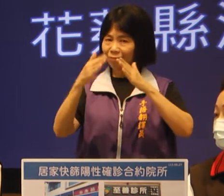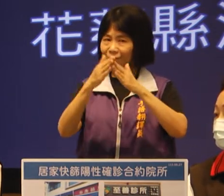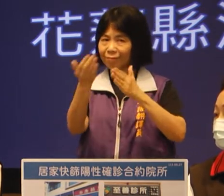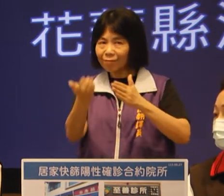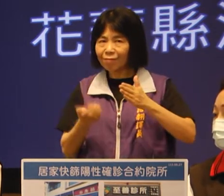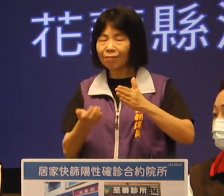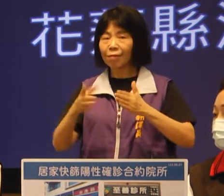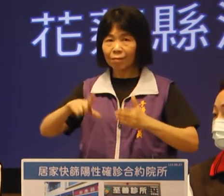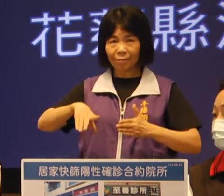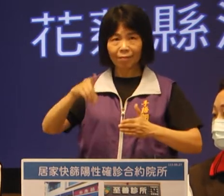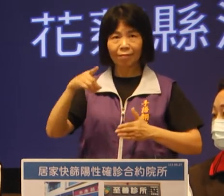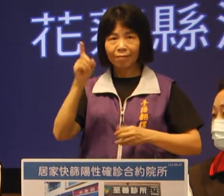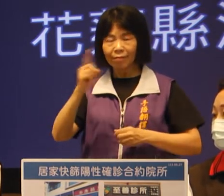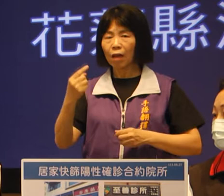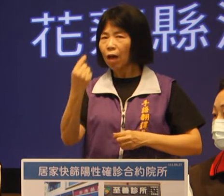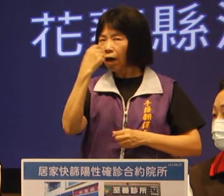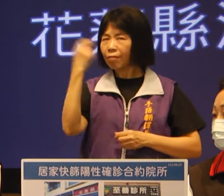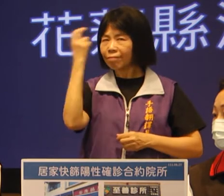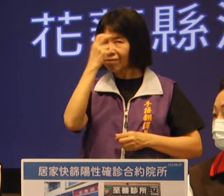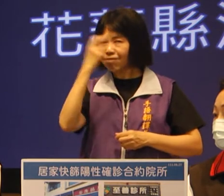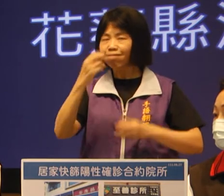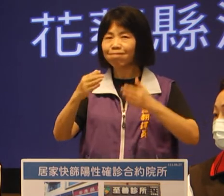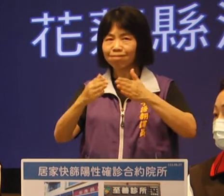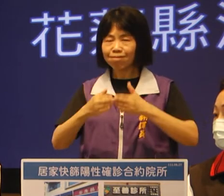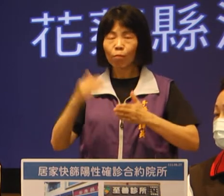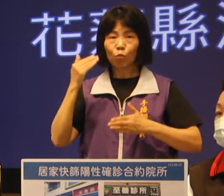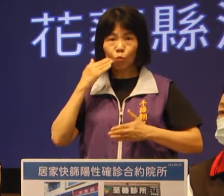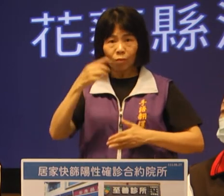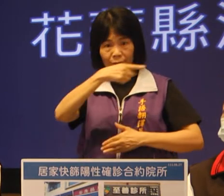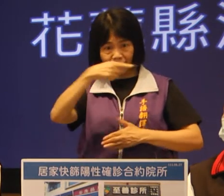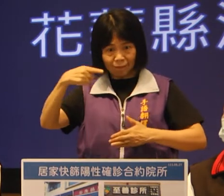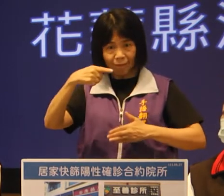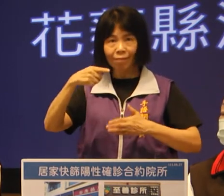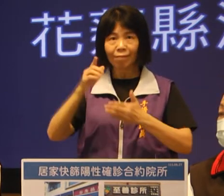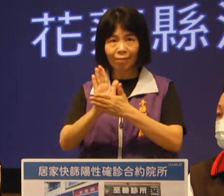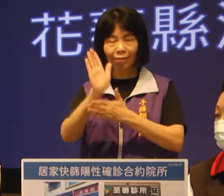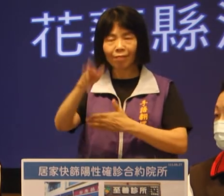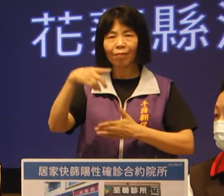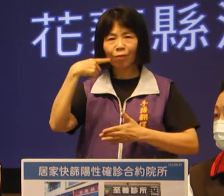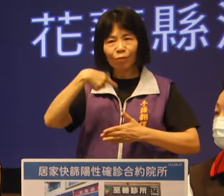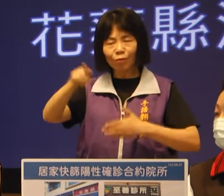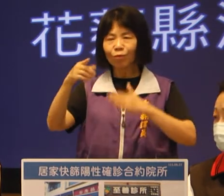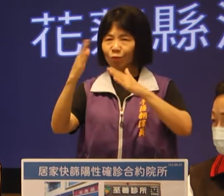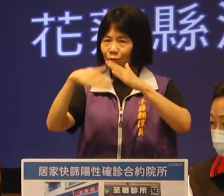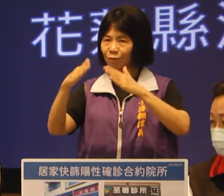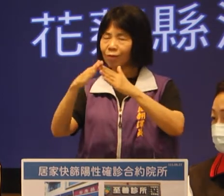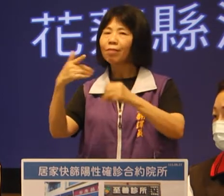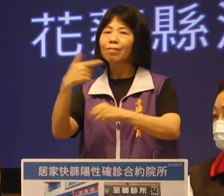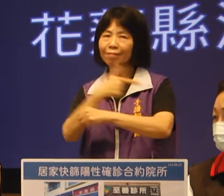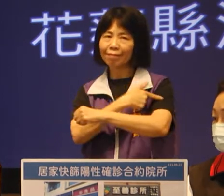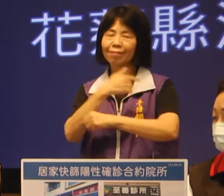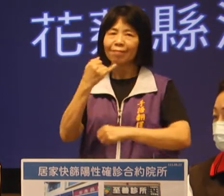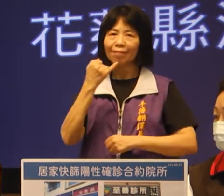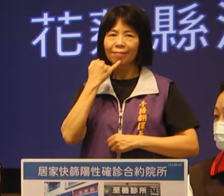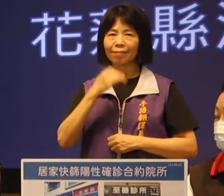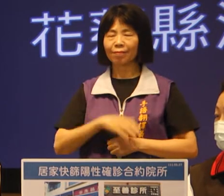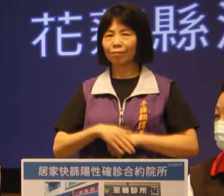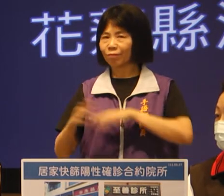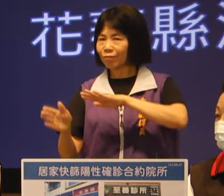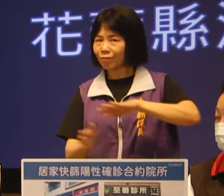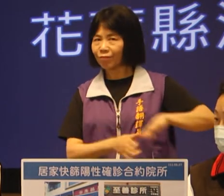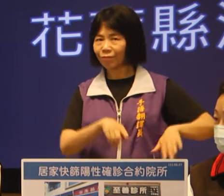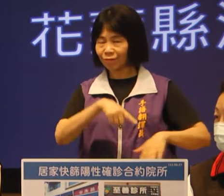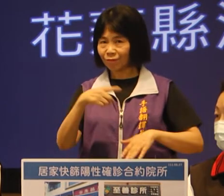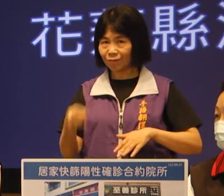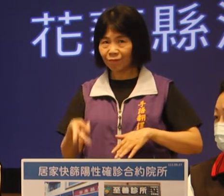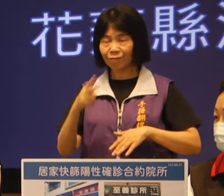一定要先进行快筛。那在快筛阴性之后，我们再回到学校接种疫苗。另外呢，我们